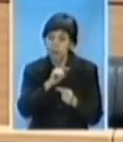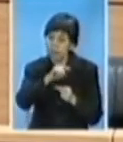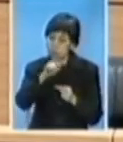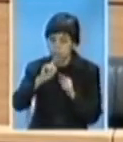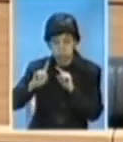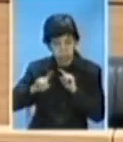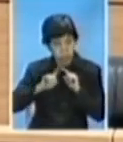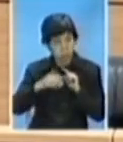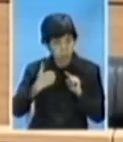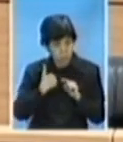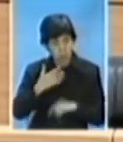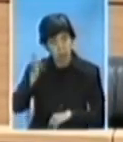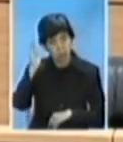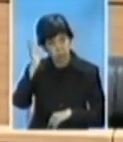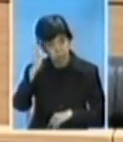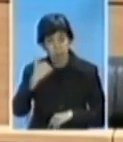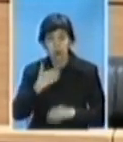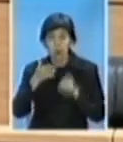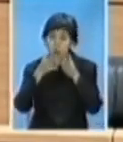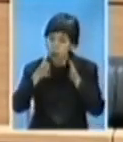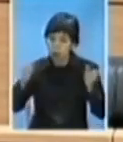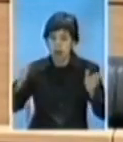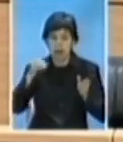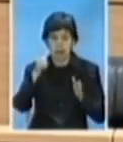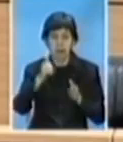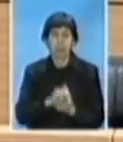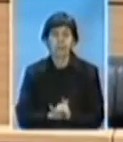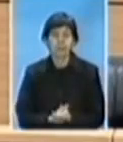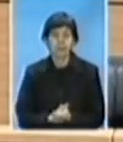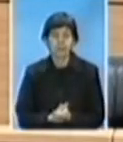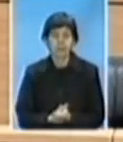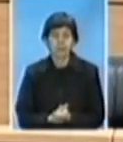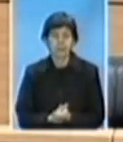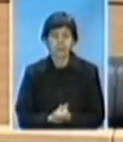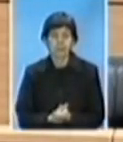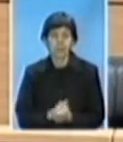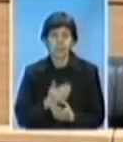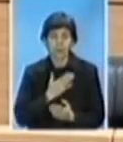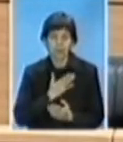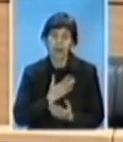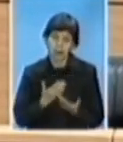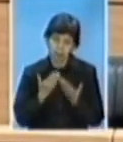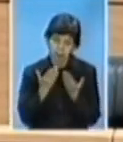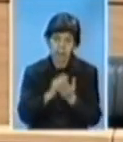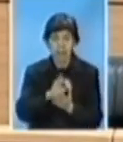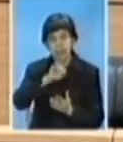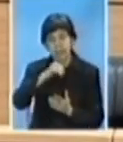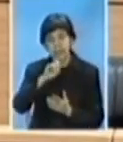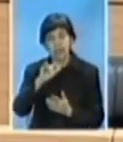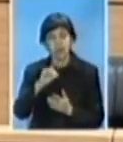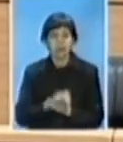างๆดังนั้นการอภิปรายมันก็จะครอบคลุมได้หลายอย่างก็ขออำนวยพรให้คุณจิรยุ